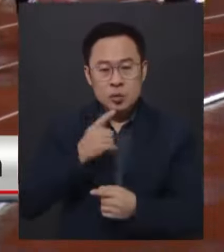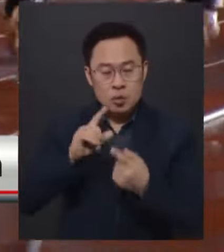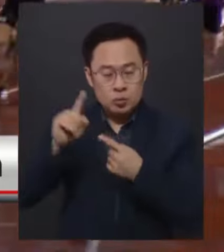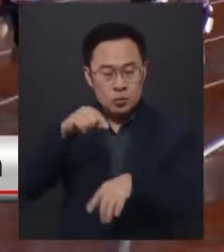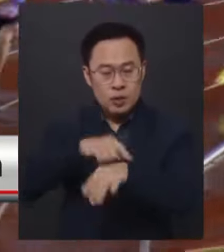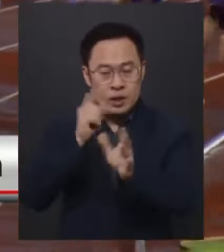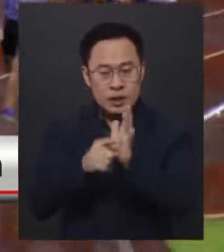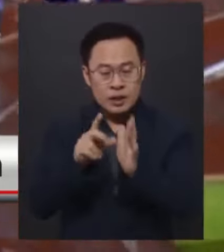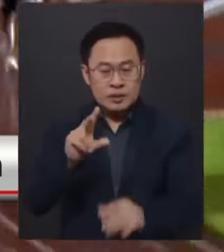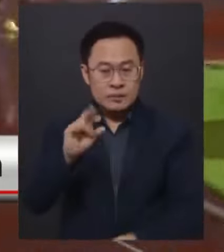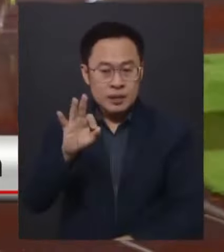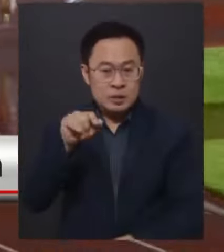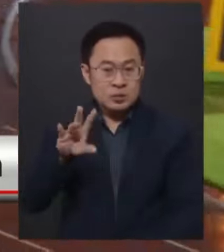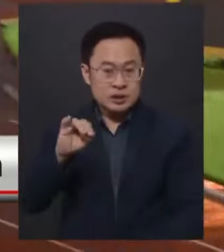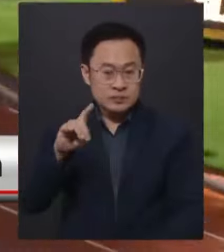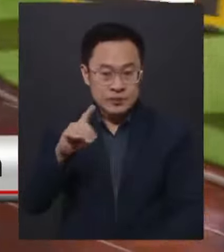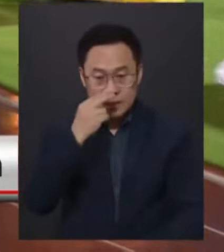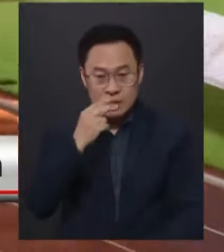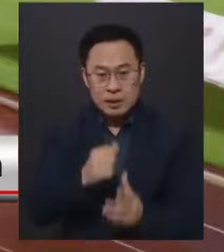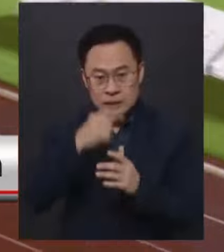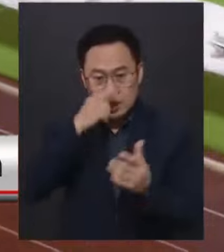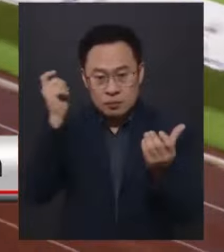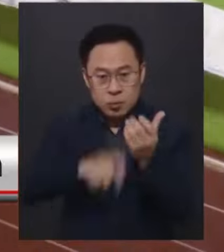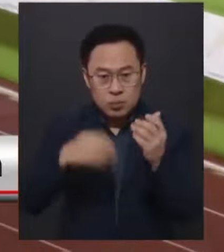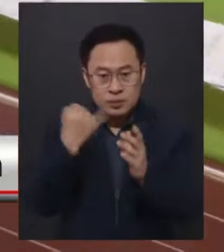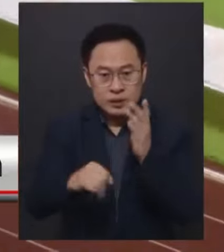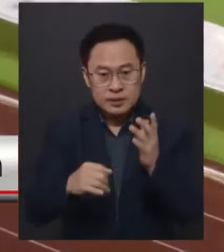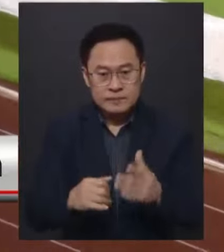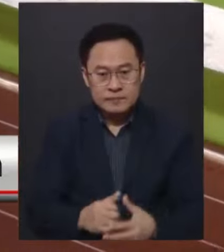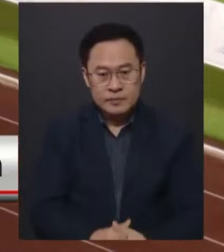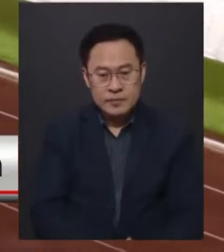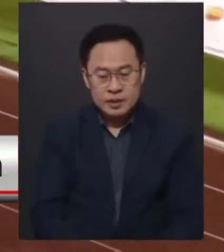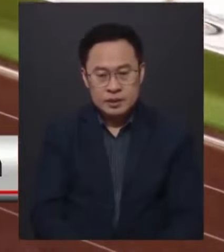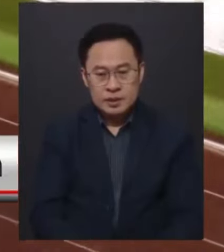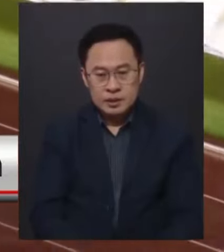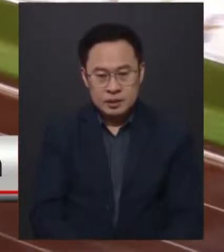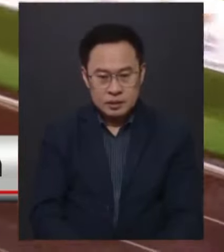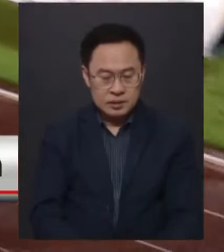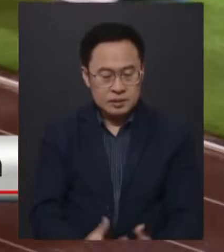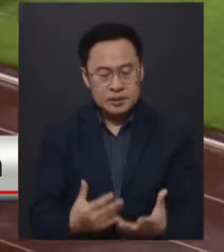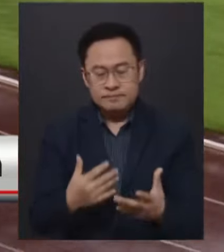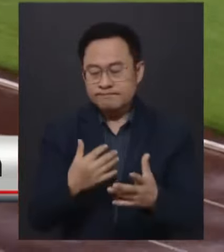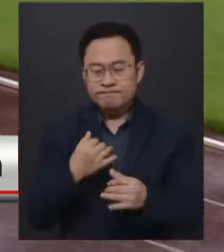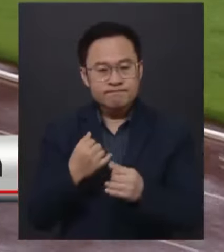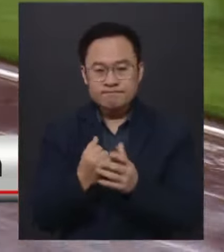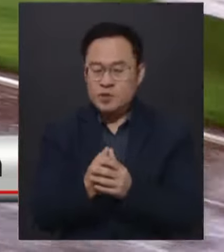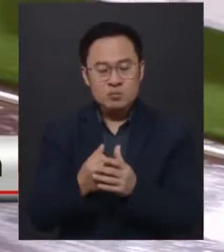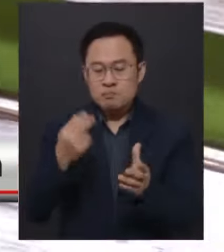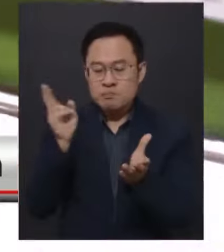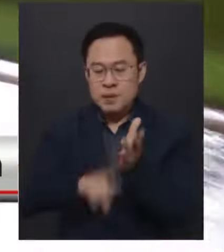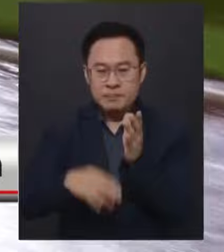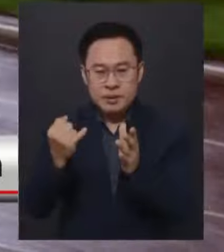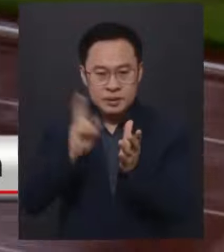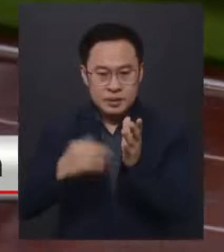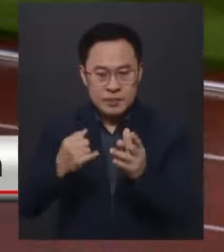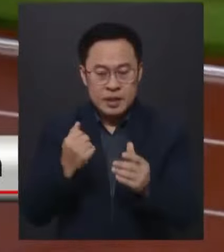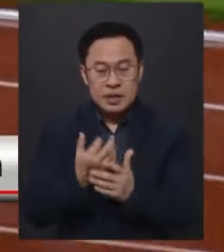39.7 1วินาทีนี่จังหวะส่งไม้ของเรานะฮะไปพาดท่านะครับก็ทำให้ต้องออกจากการแข่งขันไปนะ